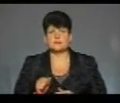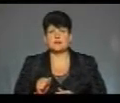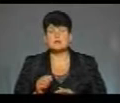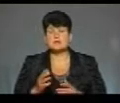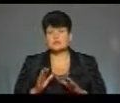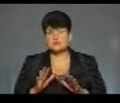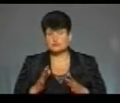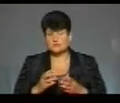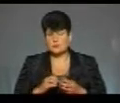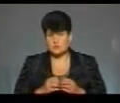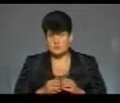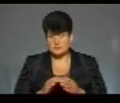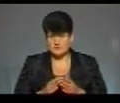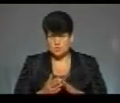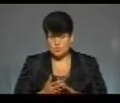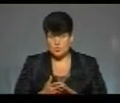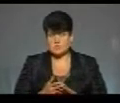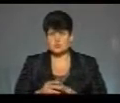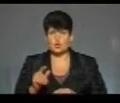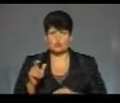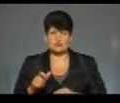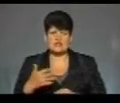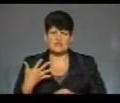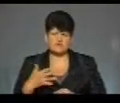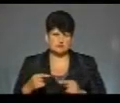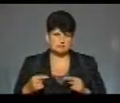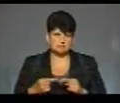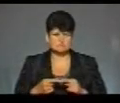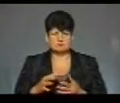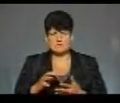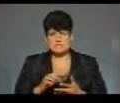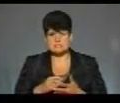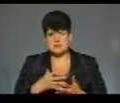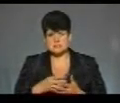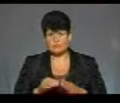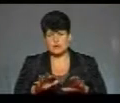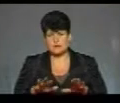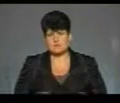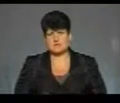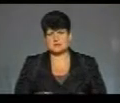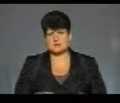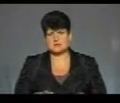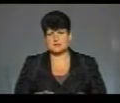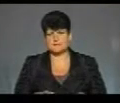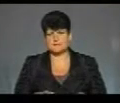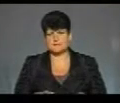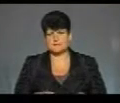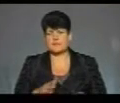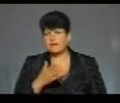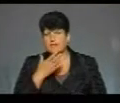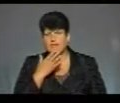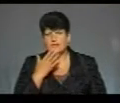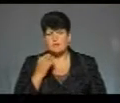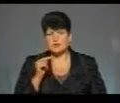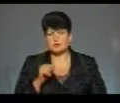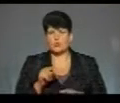буде загострення ситуації, людина вже чітко займає своє конкретне місце в строю, тобто немає такого, що